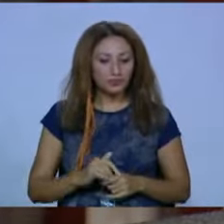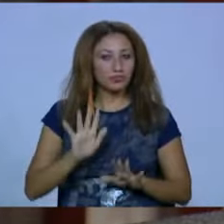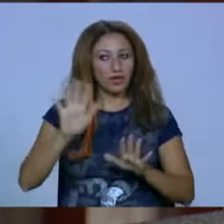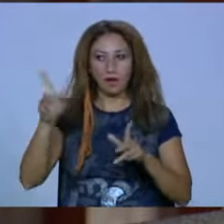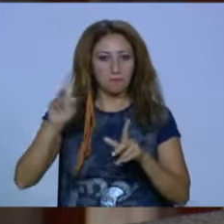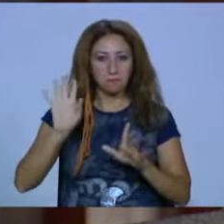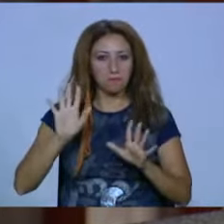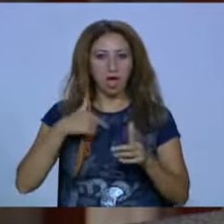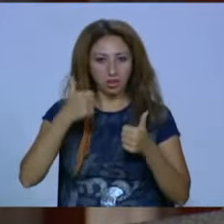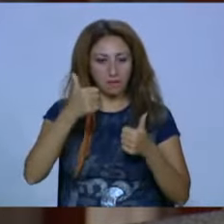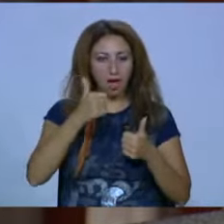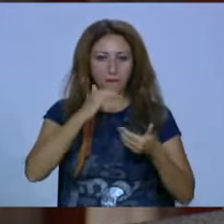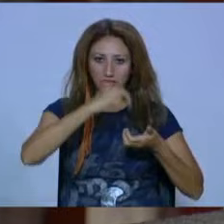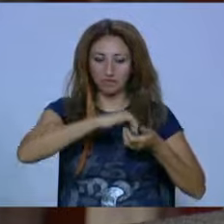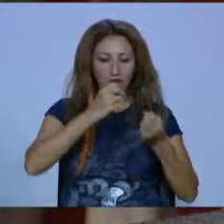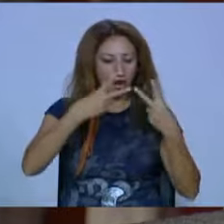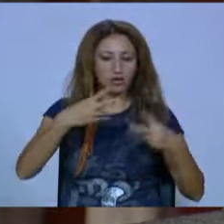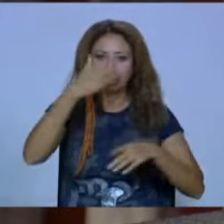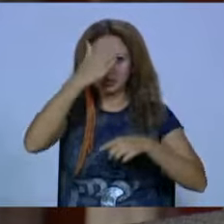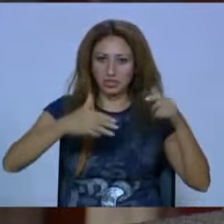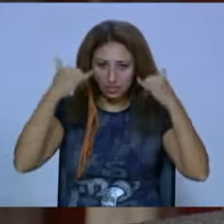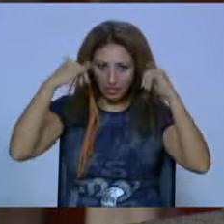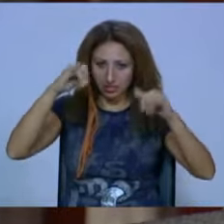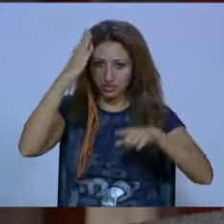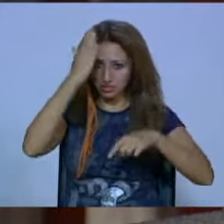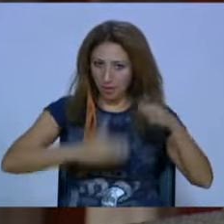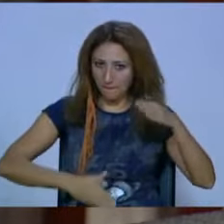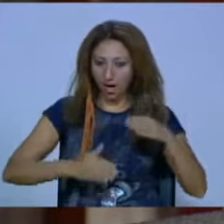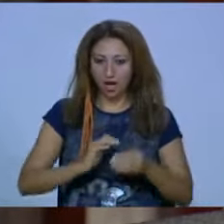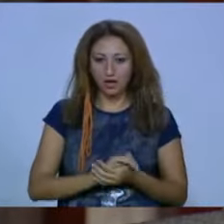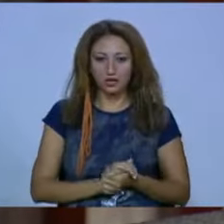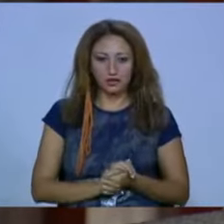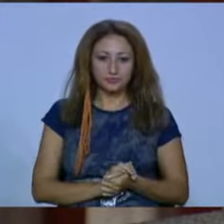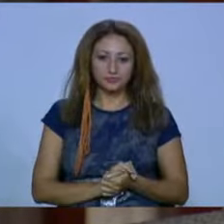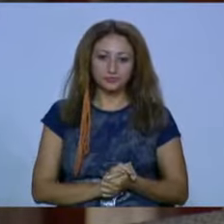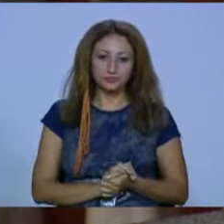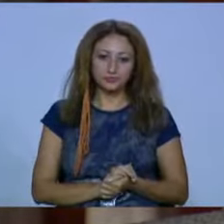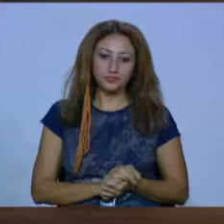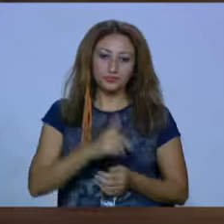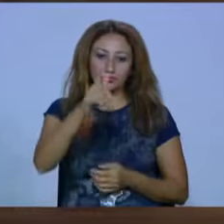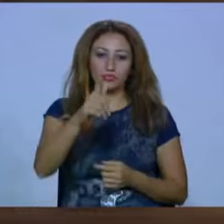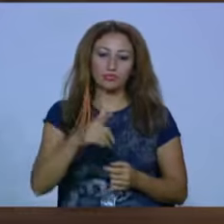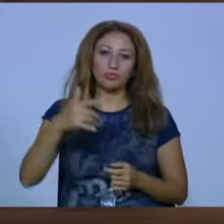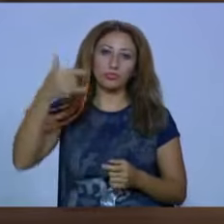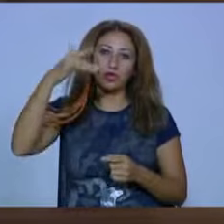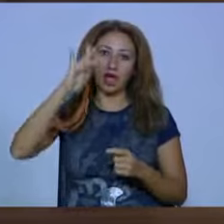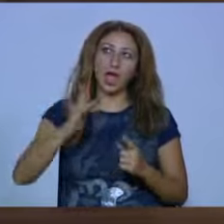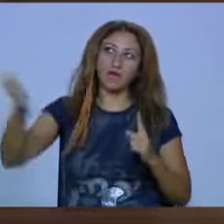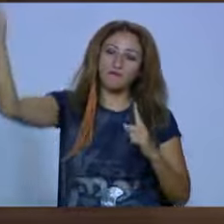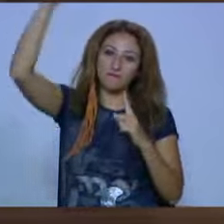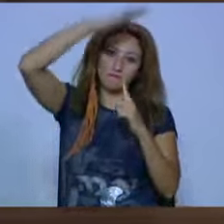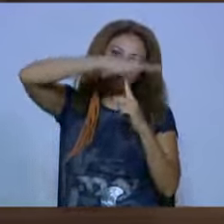بس فكيت الجزار وذبح وبتاع، فقلت له علاء بقى خش، كنا واقفين في الروف عندنا في السطوح